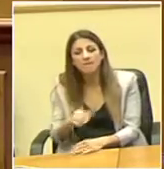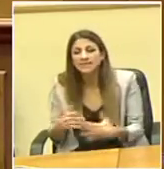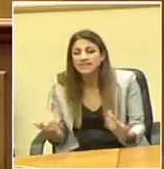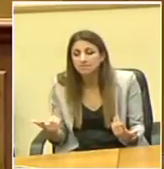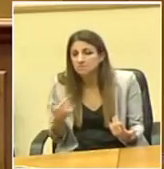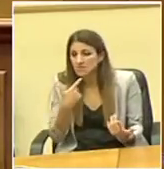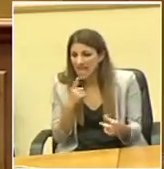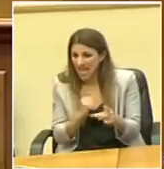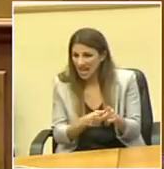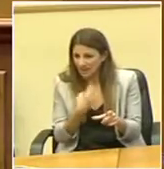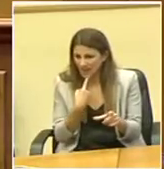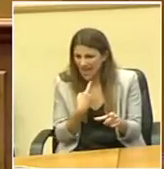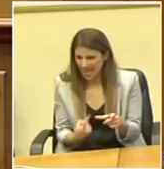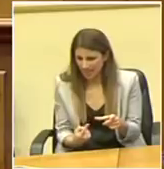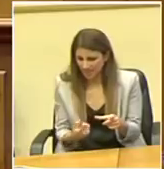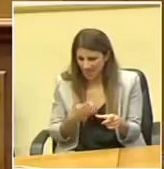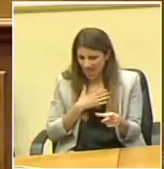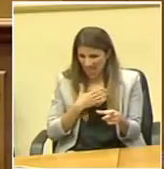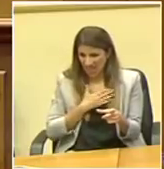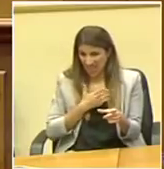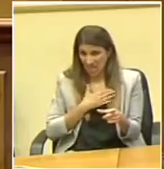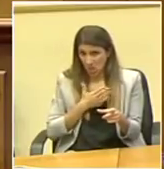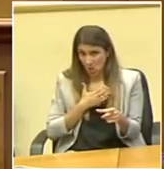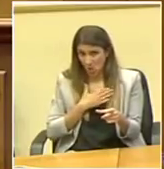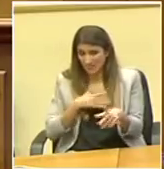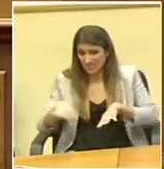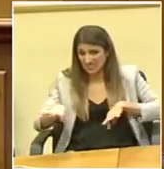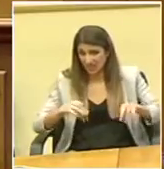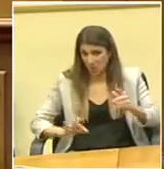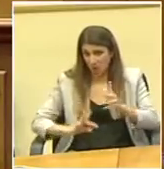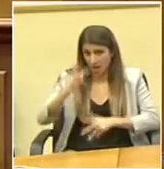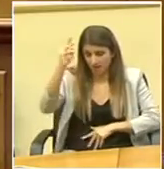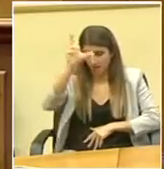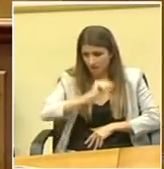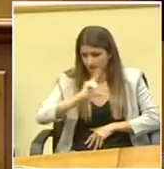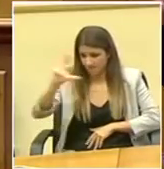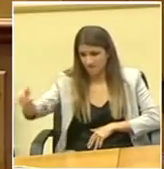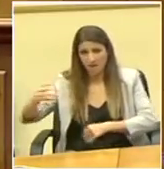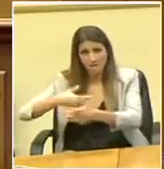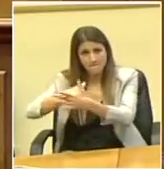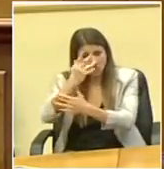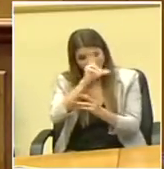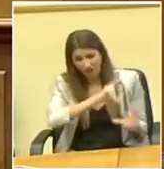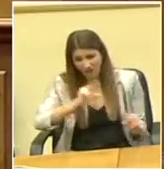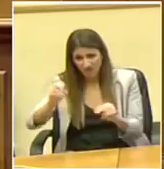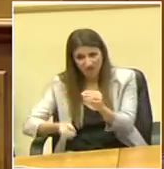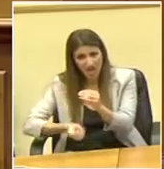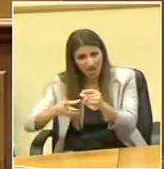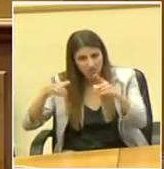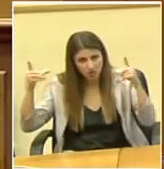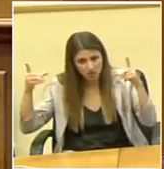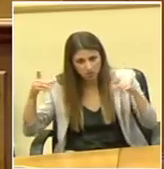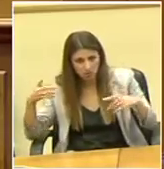η ροχοκακαλιά του δικού μας αναπτυξιακού σχέδιου είναι το ίδιο με το ΠΑΣΟΚ και τη Νέα Δημοκρατία.